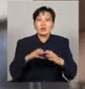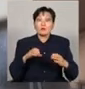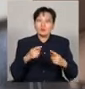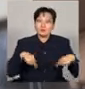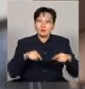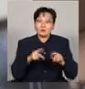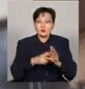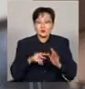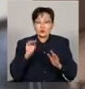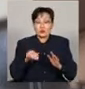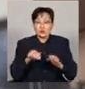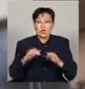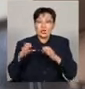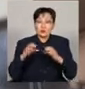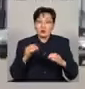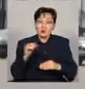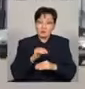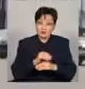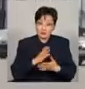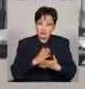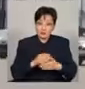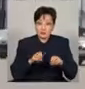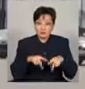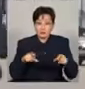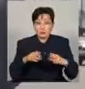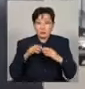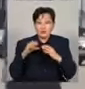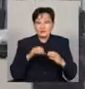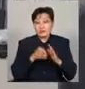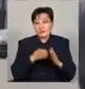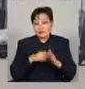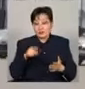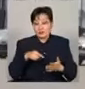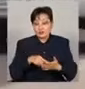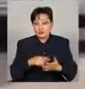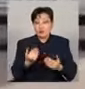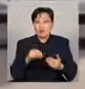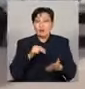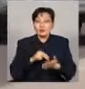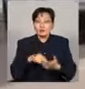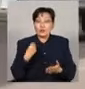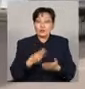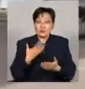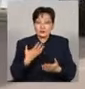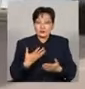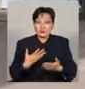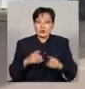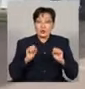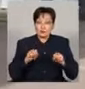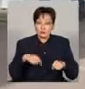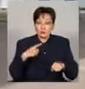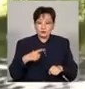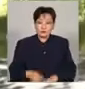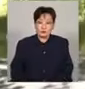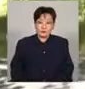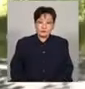сайын 7000 көлікпен толығып отырады дейді. Ал сарапшылар көлік тапшылығы мәселесі де оның бағасының өсіп кетуі де бек мүмкін деп